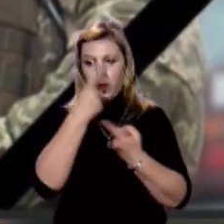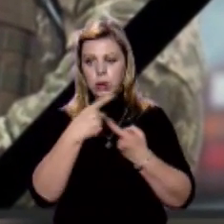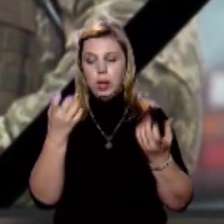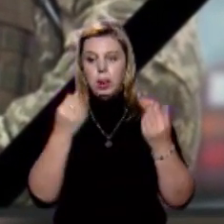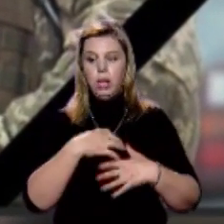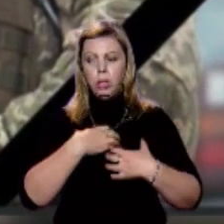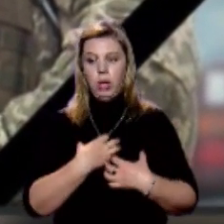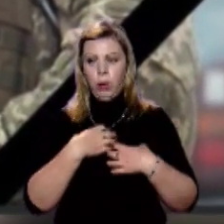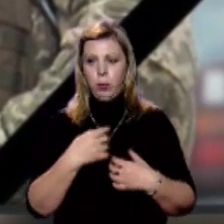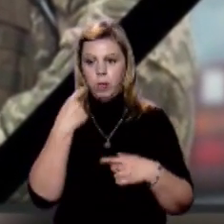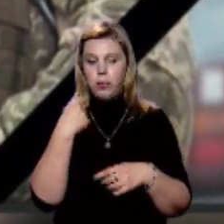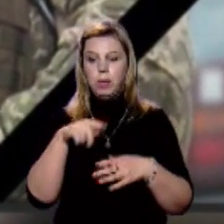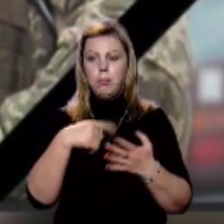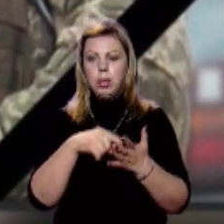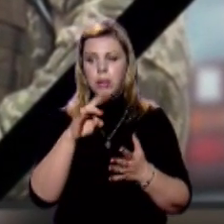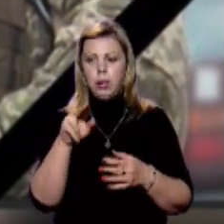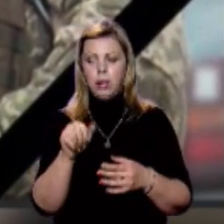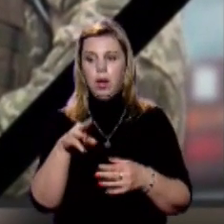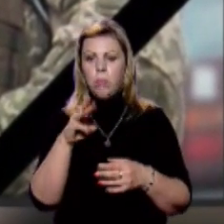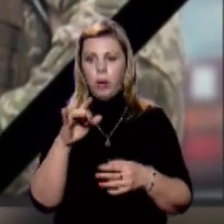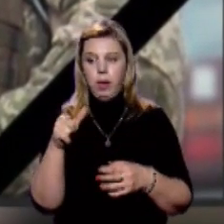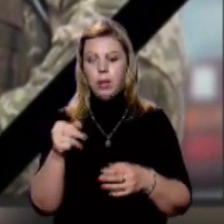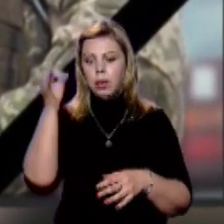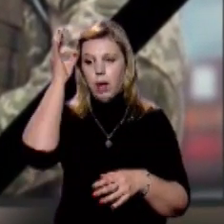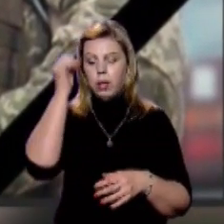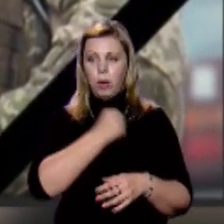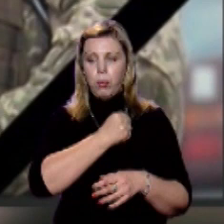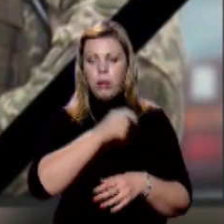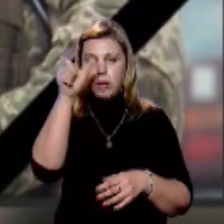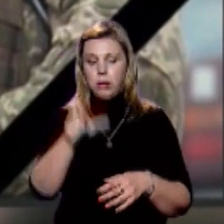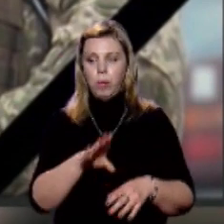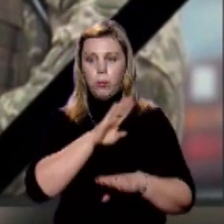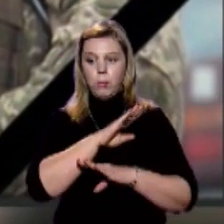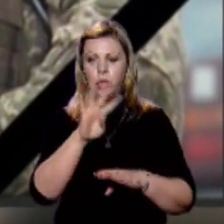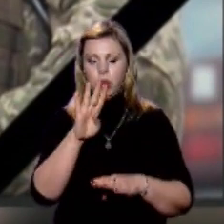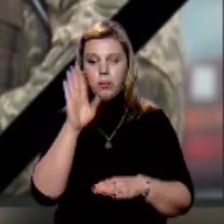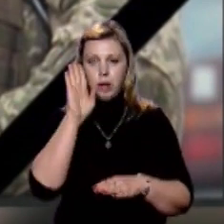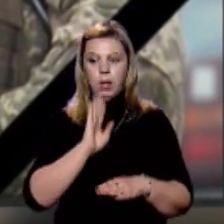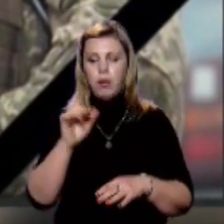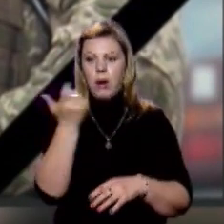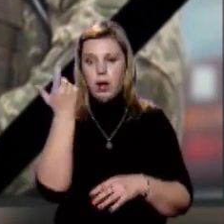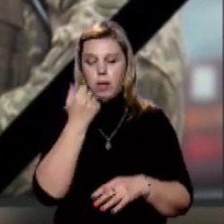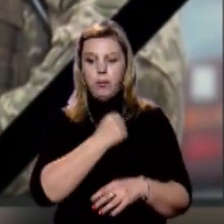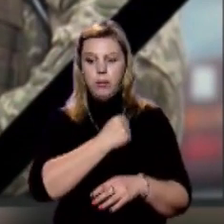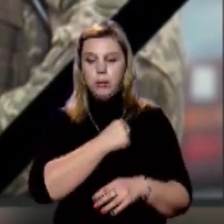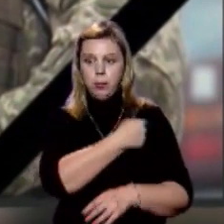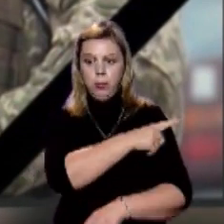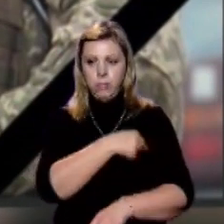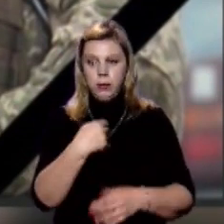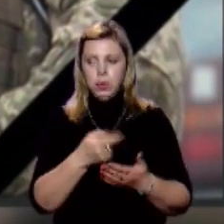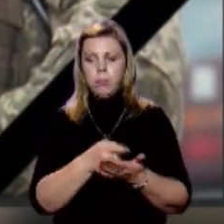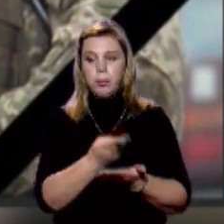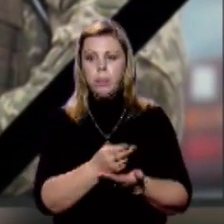день жалоби, каже речник міськради Владислав Микита. Нагадую, боєць помер о 4-й ранку в Харківському військово-медичному центрі